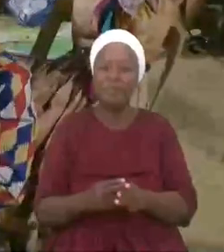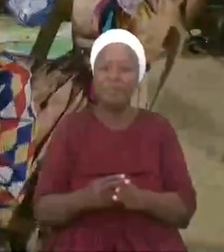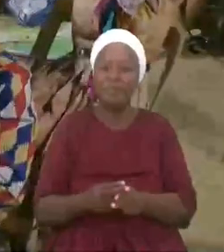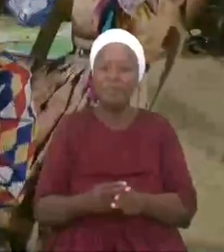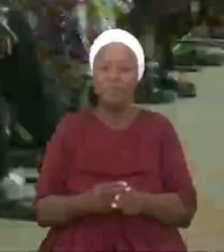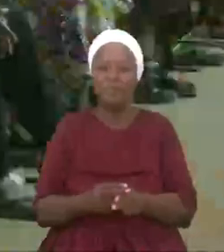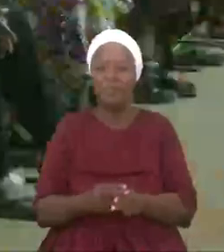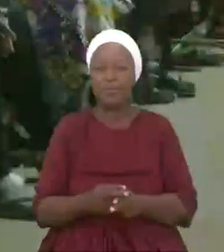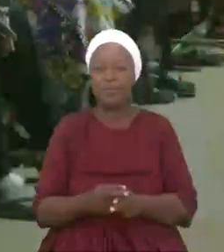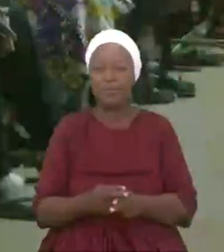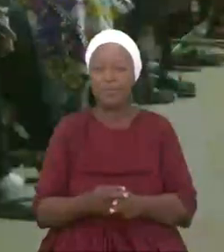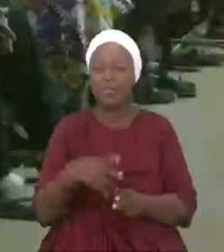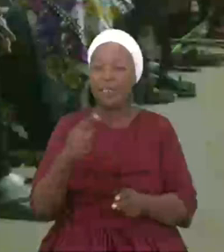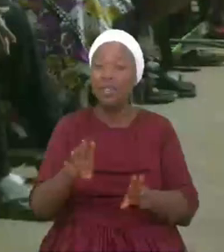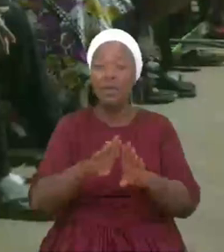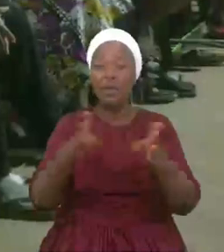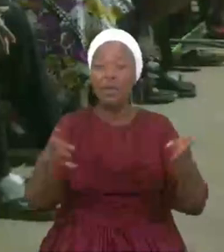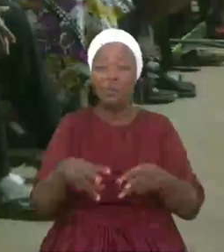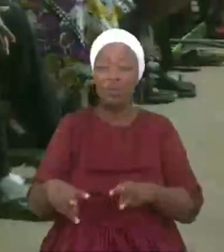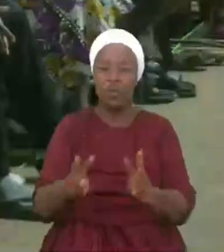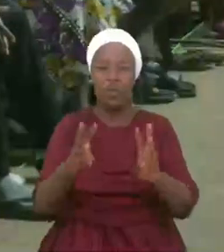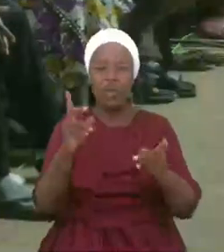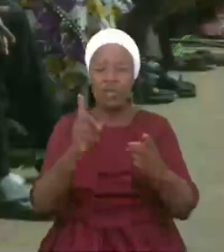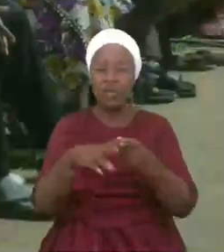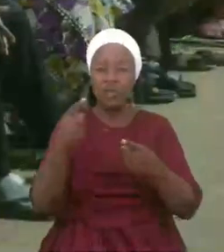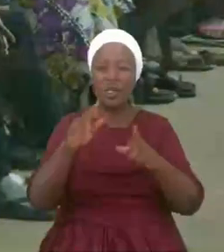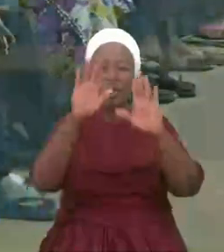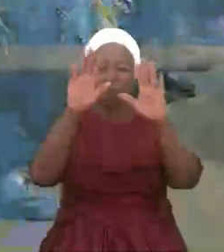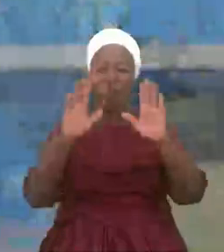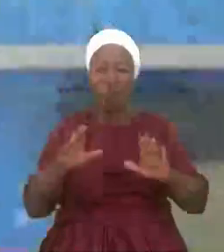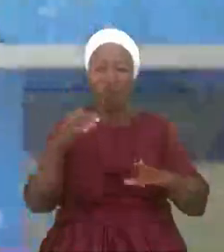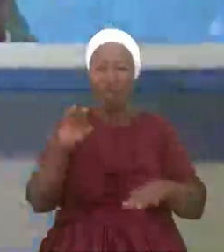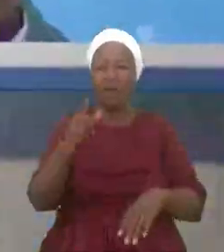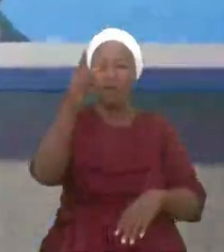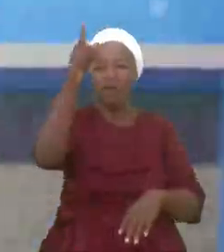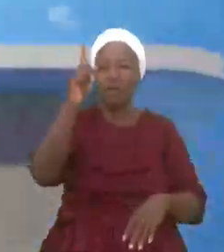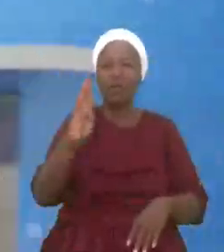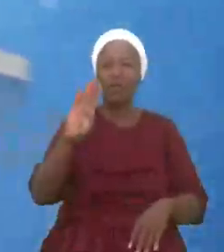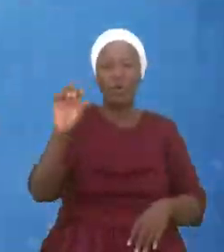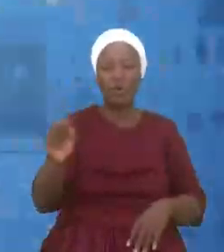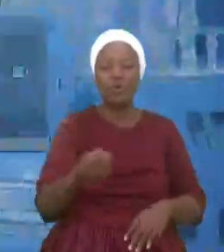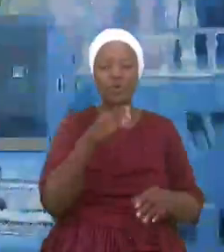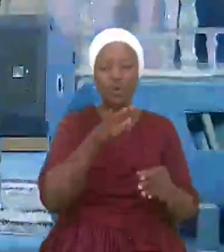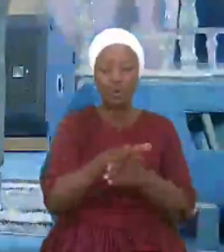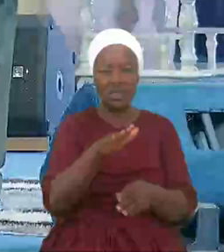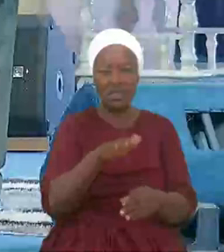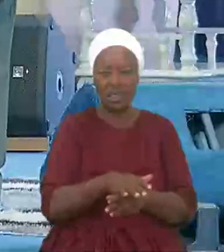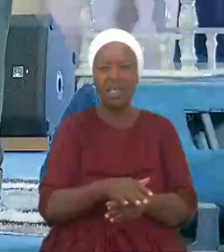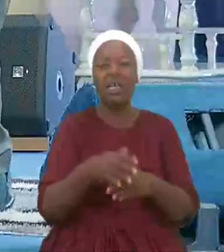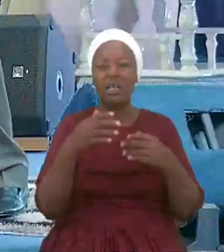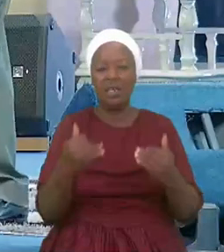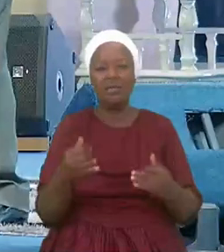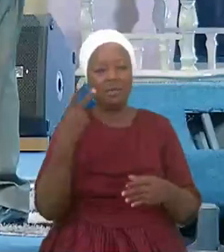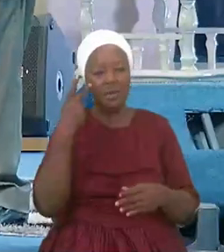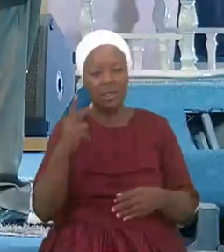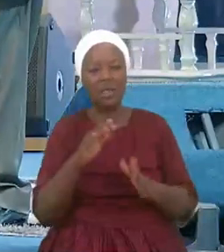ciel viendra sur votre vie ce soir au nom de Jésus Christ la voix ouverte au